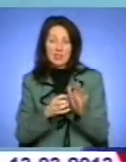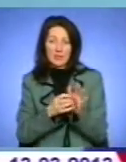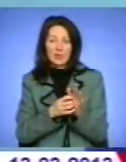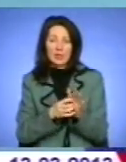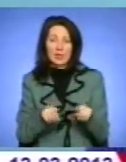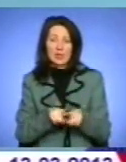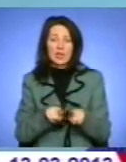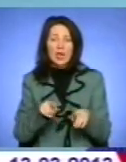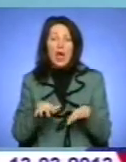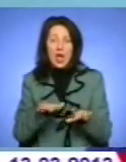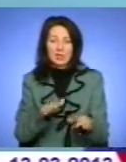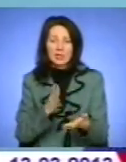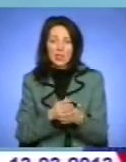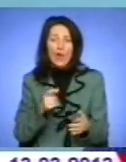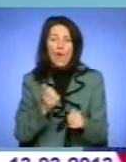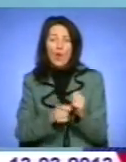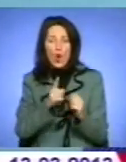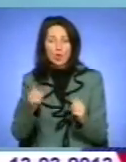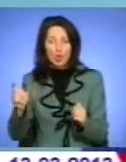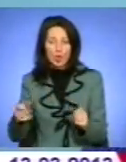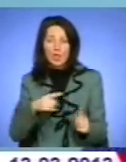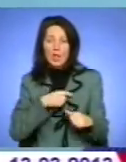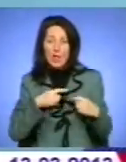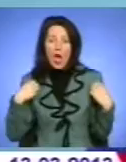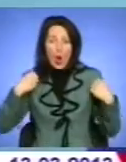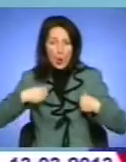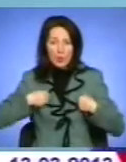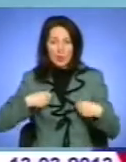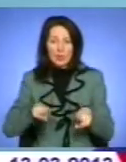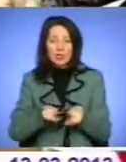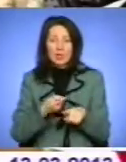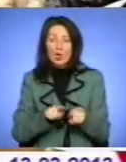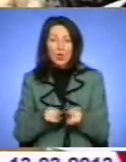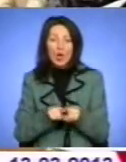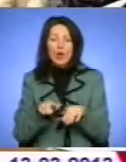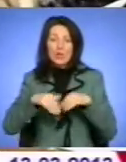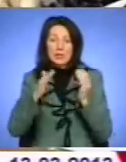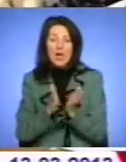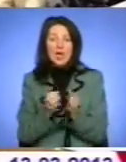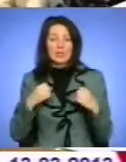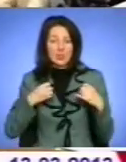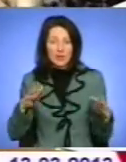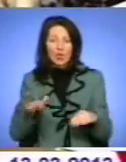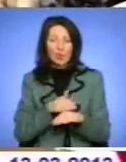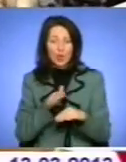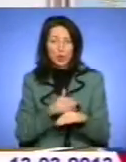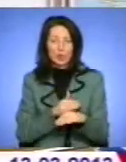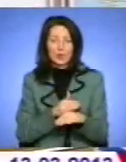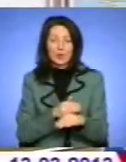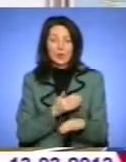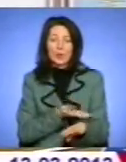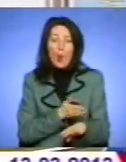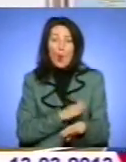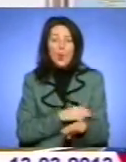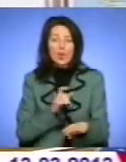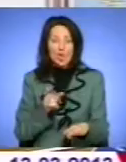одязі, і це таке, як є загальне свято. Загальне свято благодійності. Ірина Вонс погоджується, що у Польщі люди більш